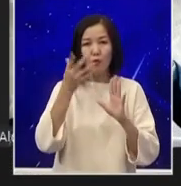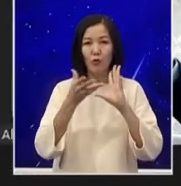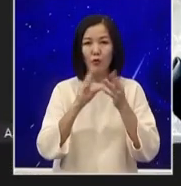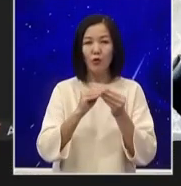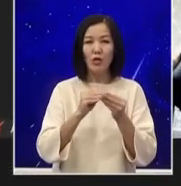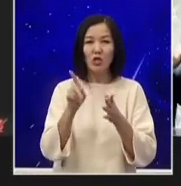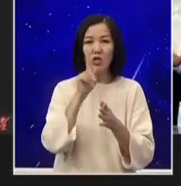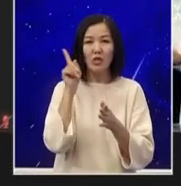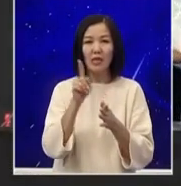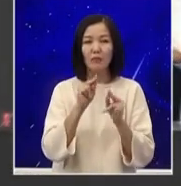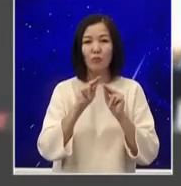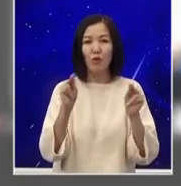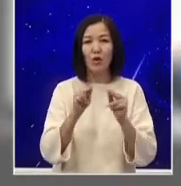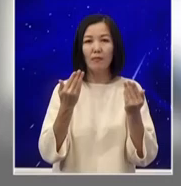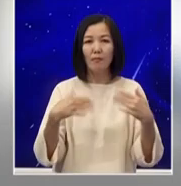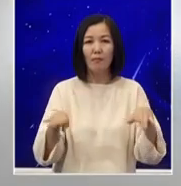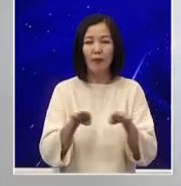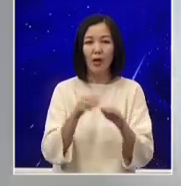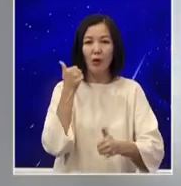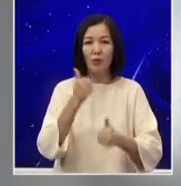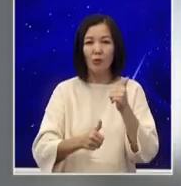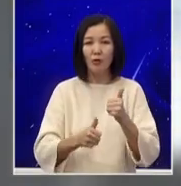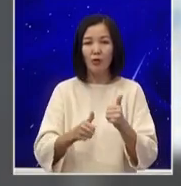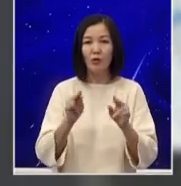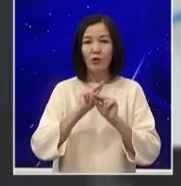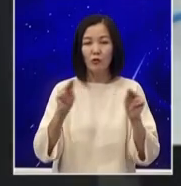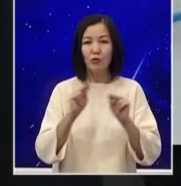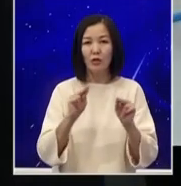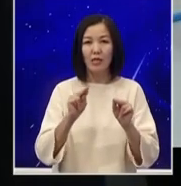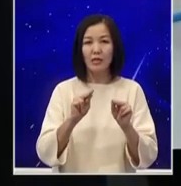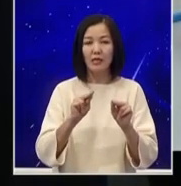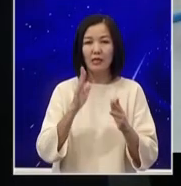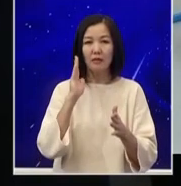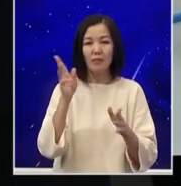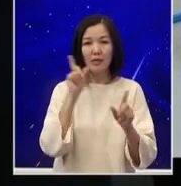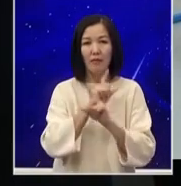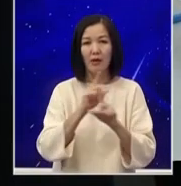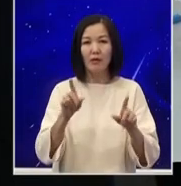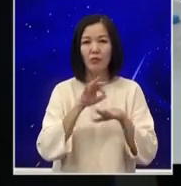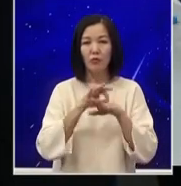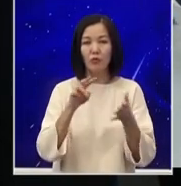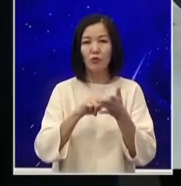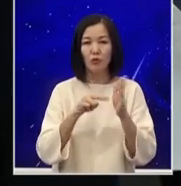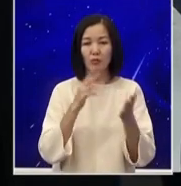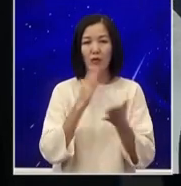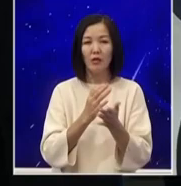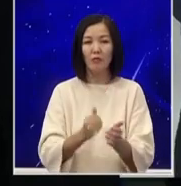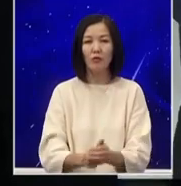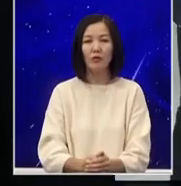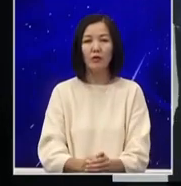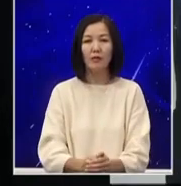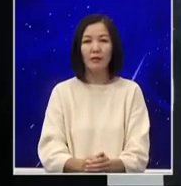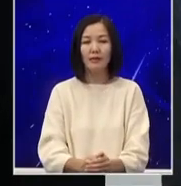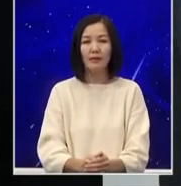түйді. Жас маман енді дәл осындай байқауда өзі ұстаздық ететін мектеп қабырғасында түзуді жоспарлап